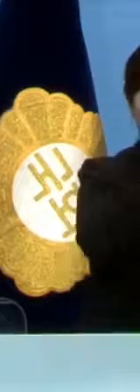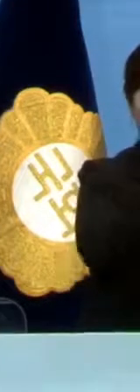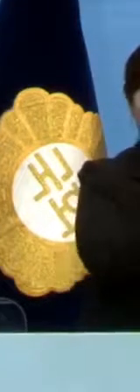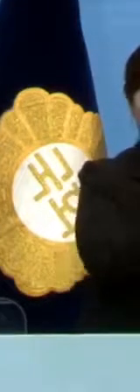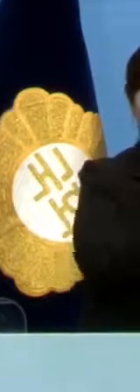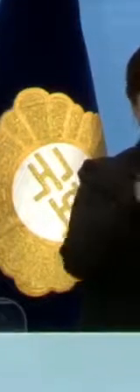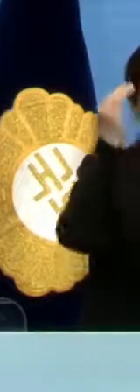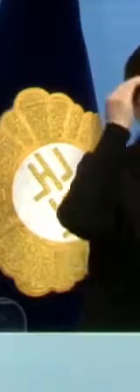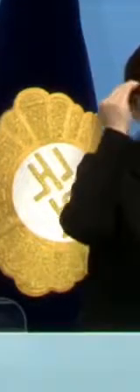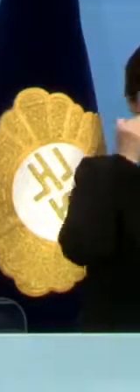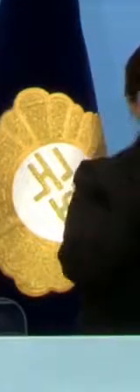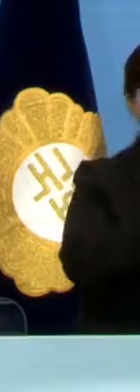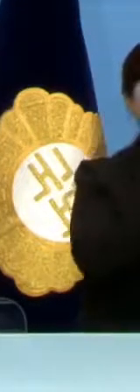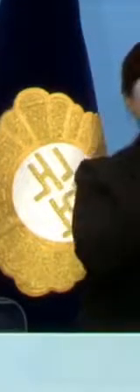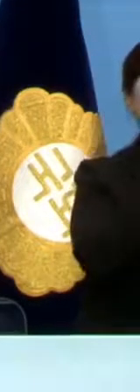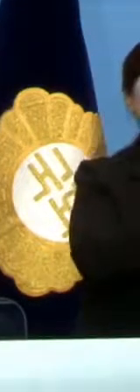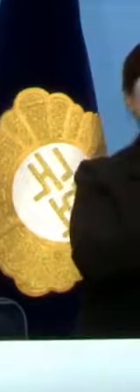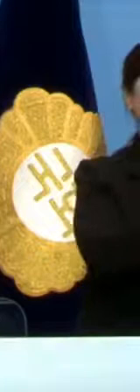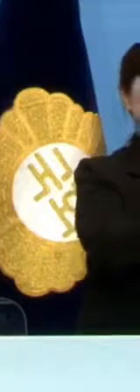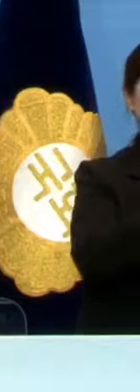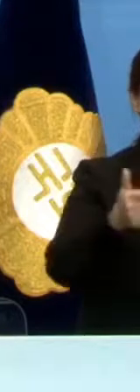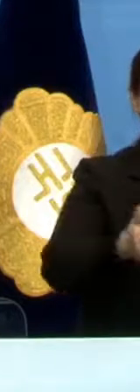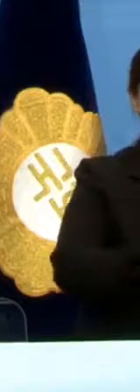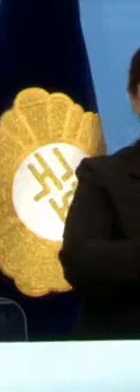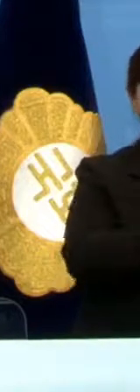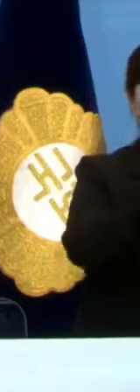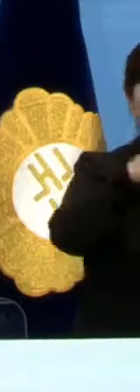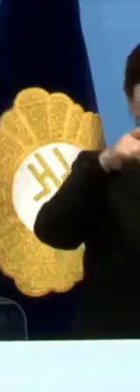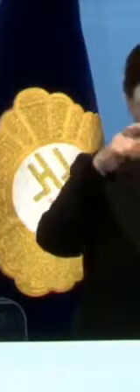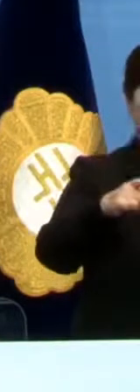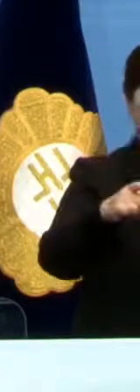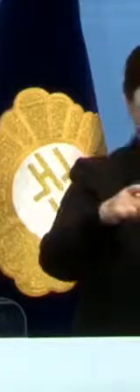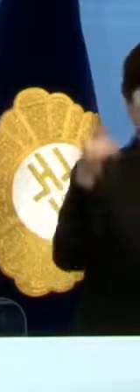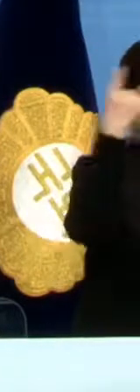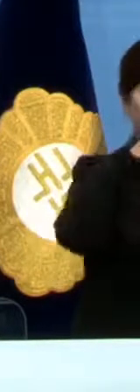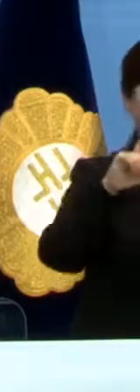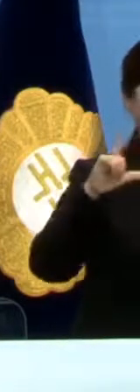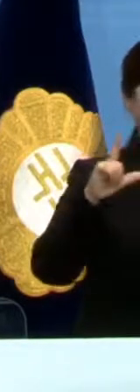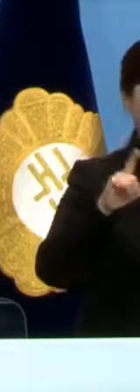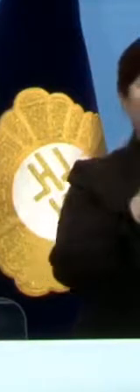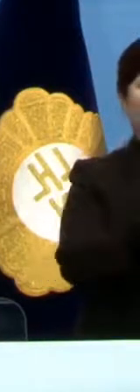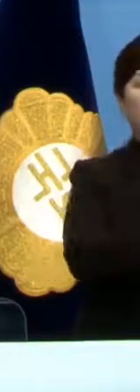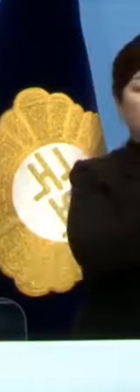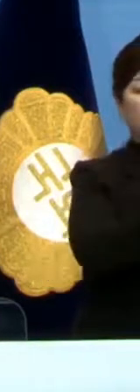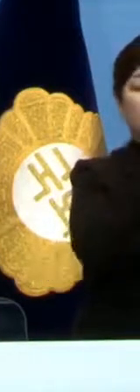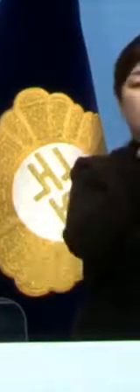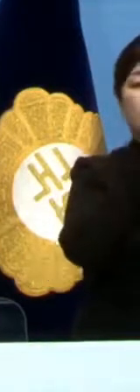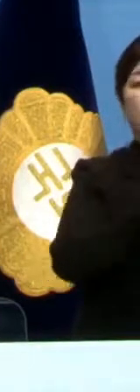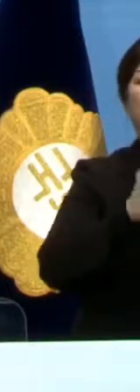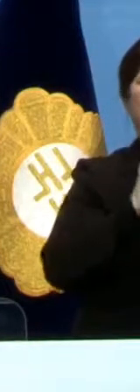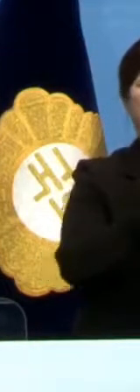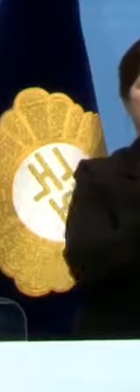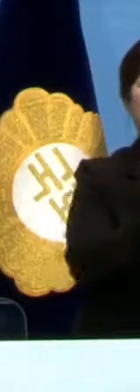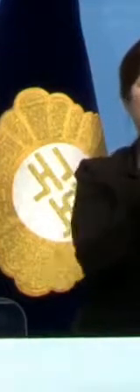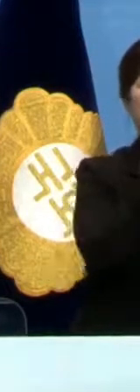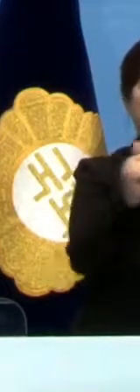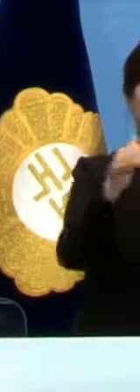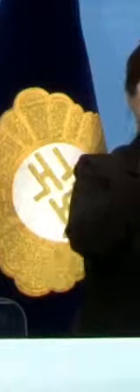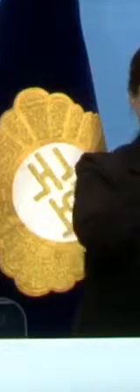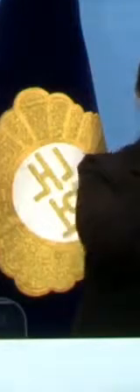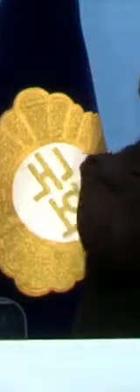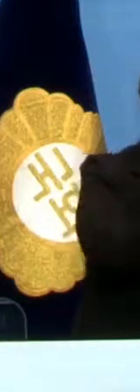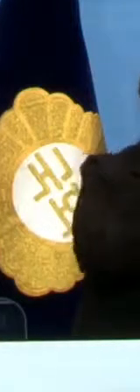우리 대한민국의 제2의 도시라고 하는 위상을 갖고 있습니다만 지속적으로 인구